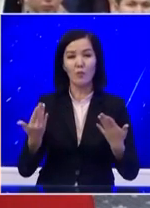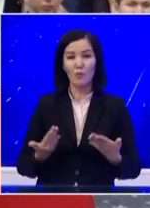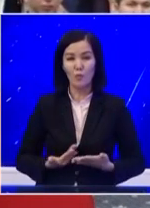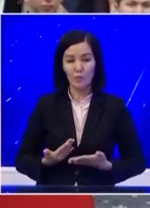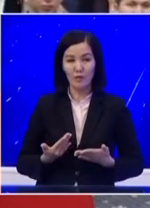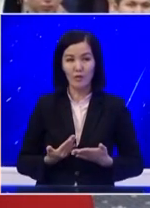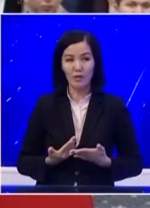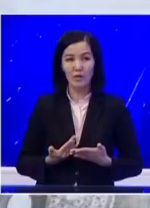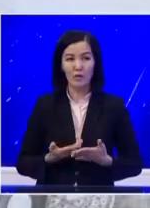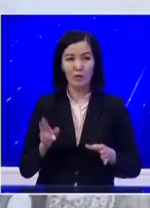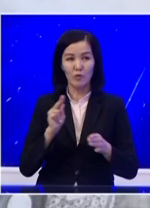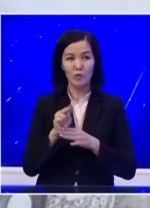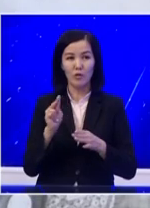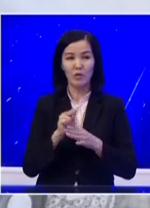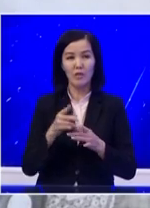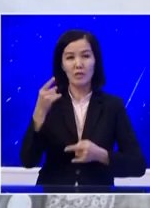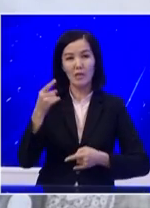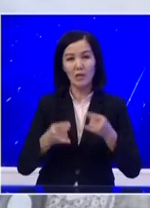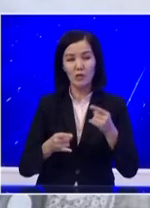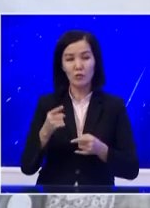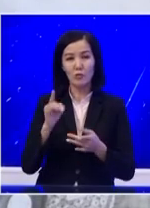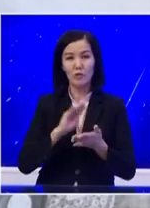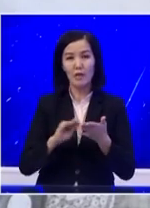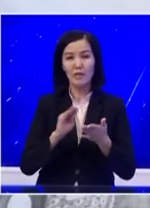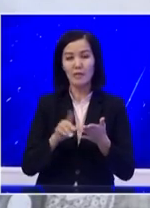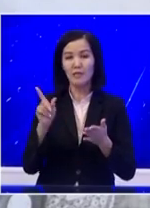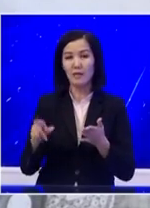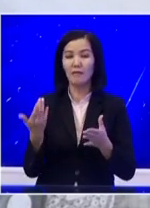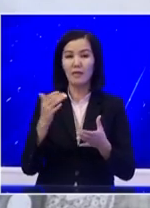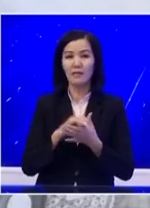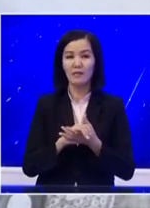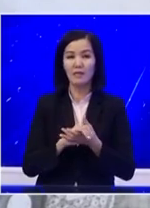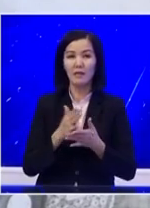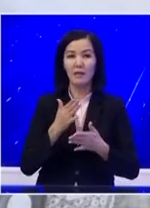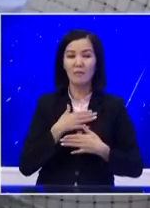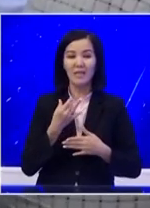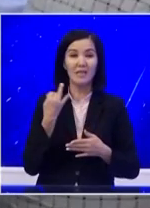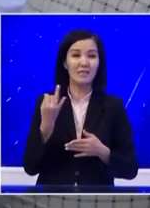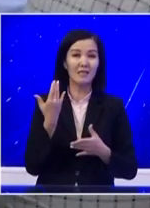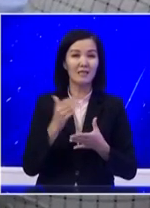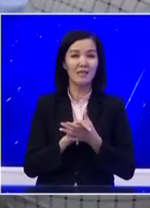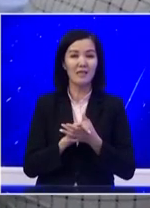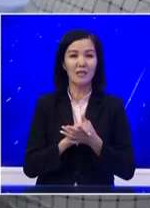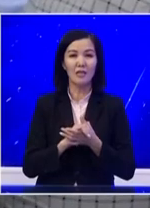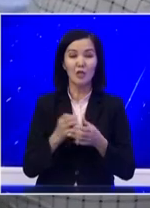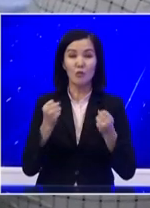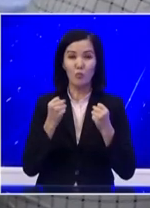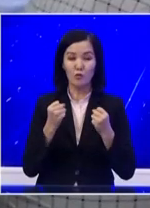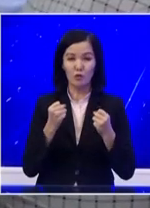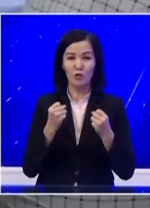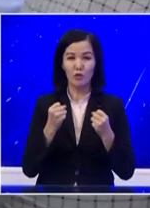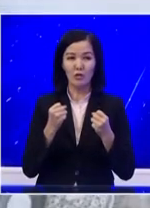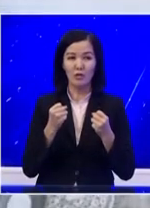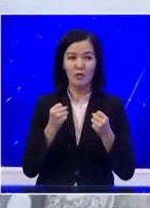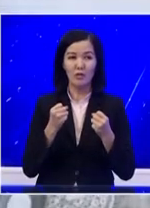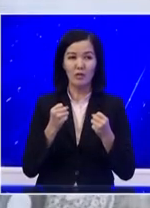ұғындырды. Тележурналистиканың маңайында жүрген азаматтарға таныстырады, сол кезде мені қызық таныстыратын өзі. Бұл спортшы дейді. Сендер